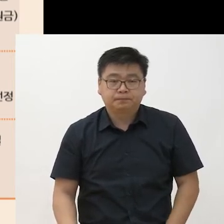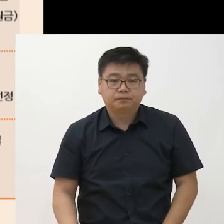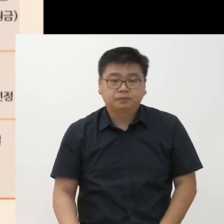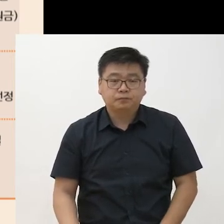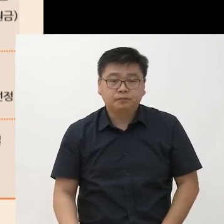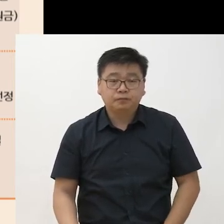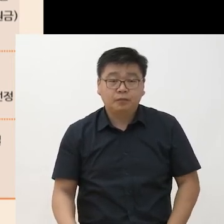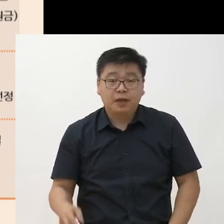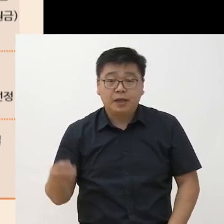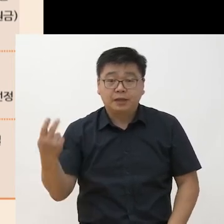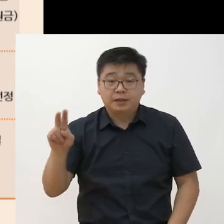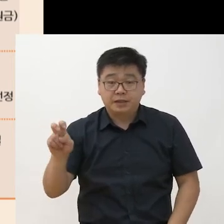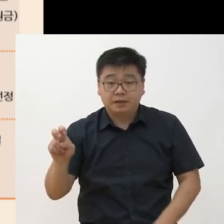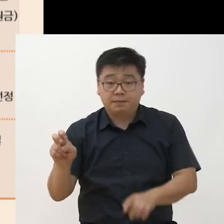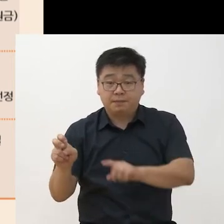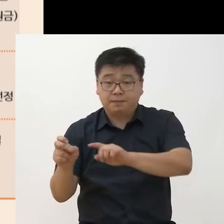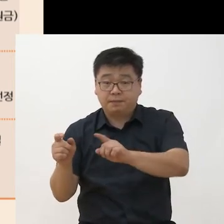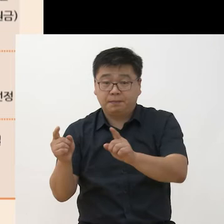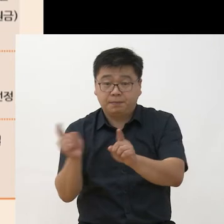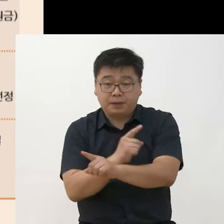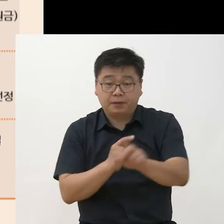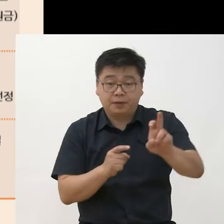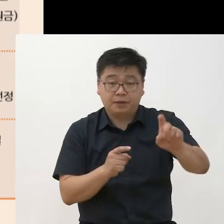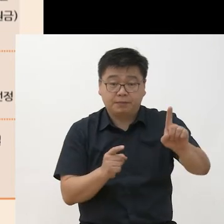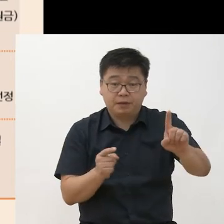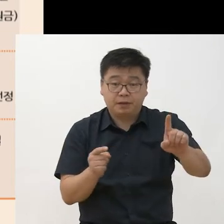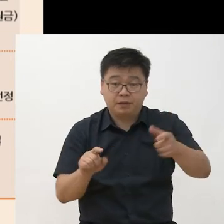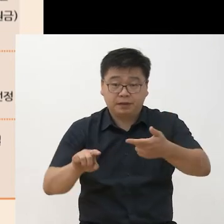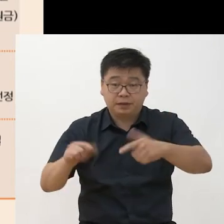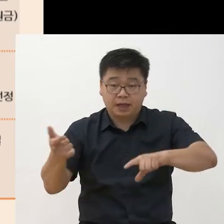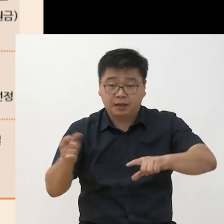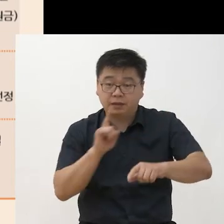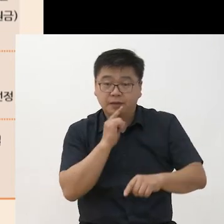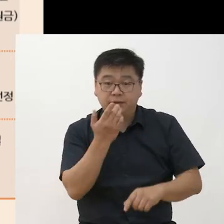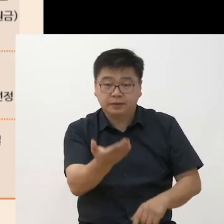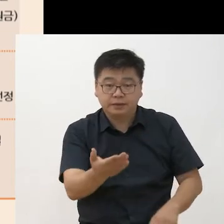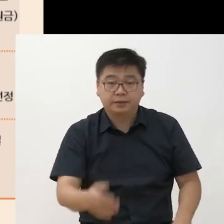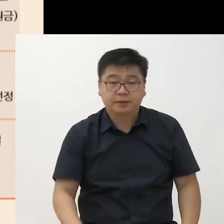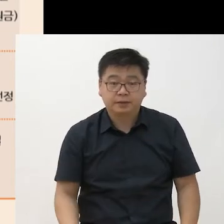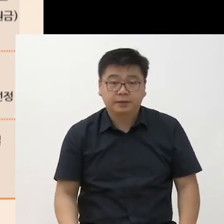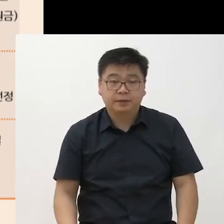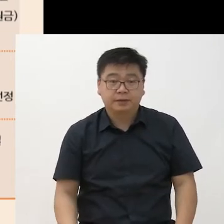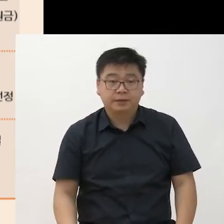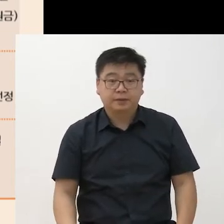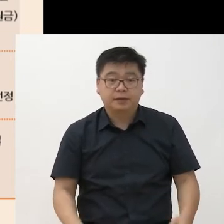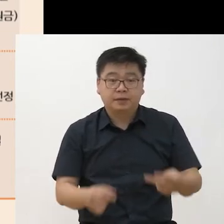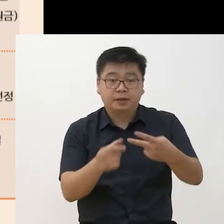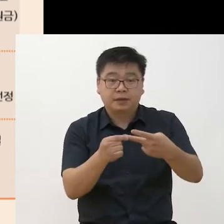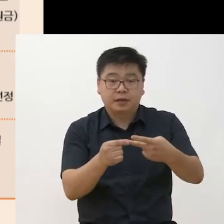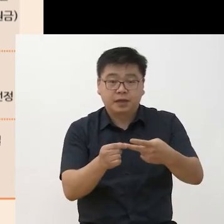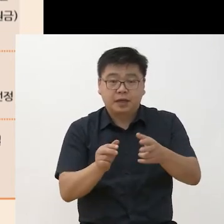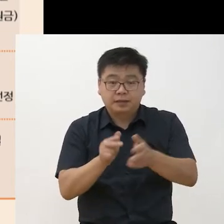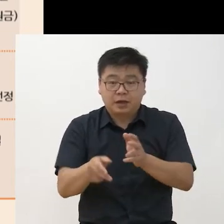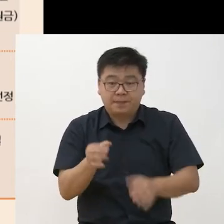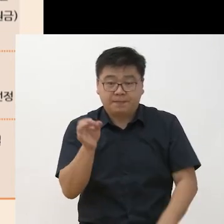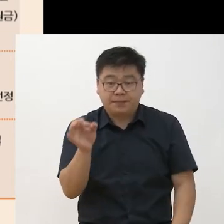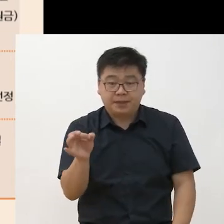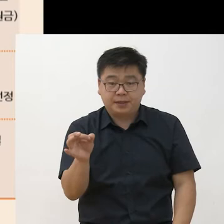계속해서 전년도에 비해 변경되는 사항을 설명드리겠습니다. 둘째, 사업비